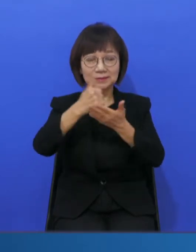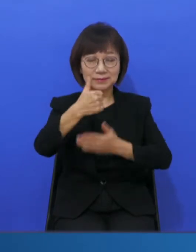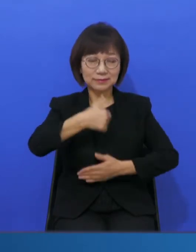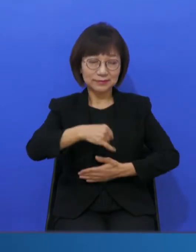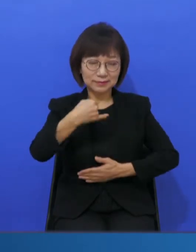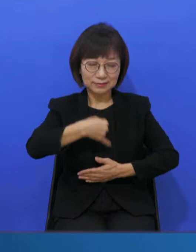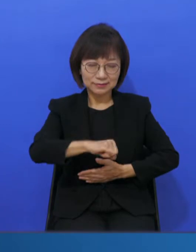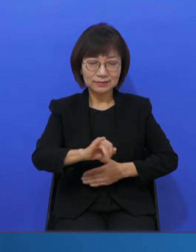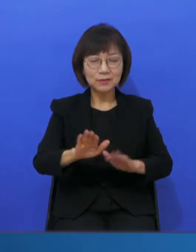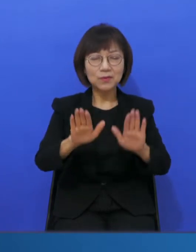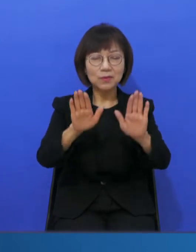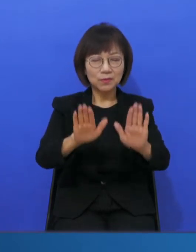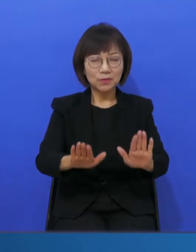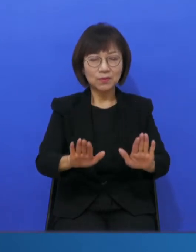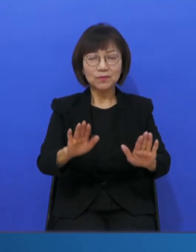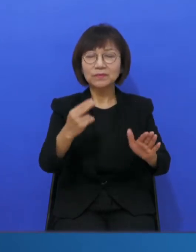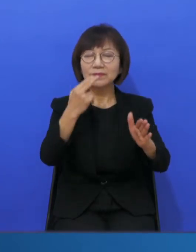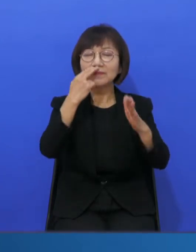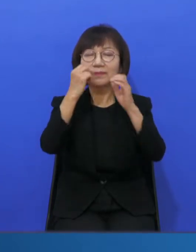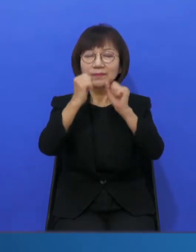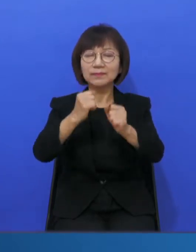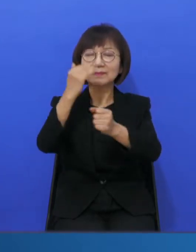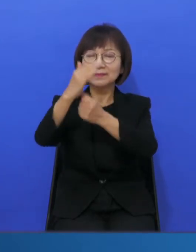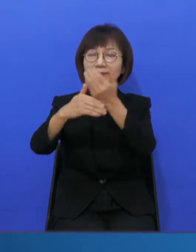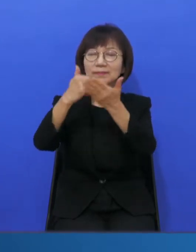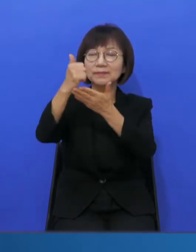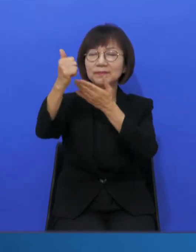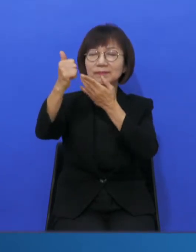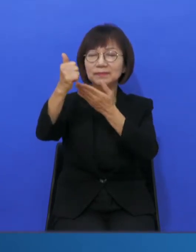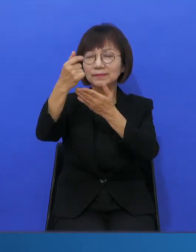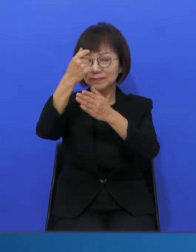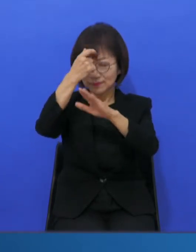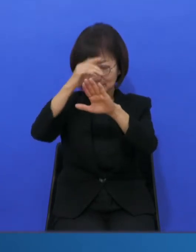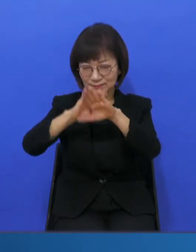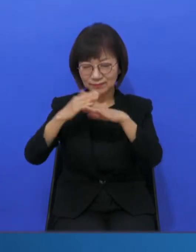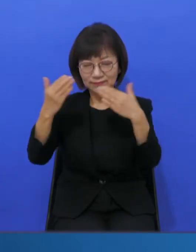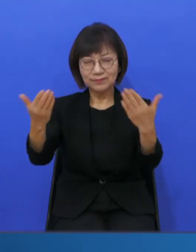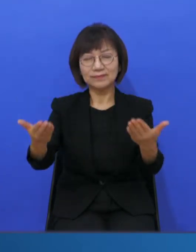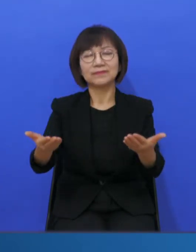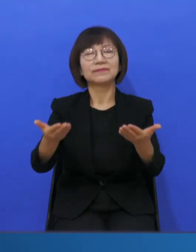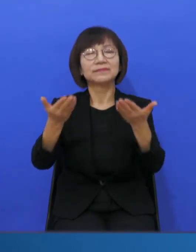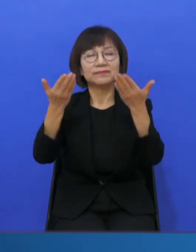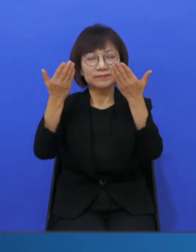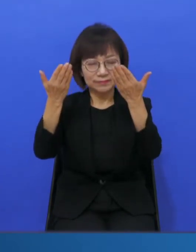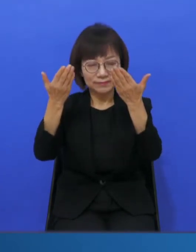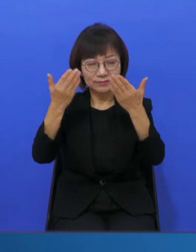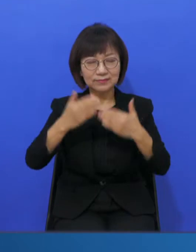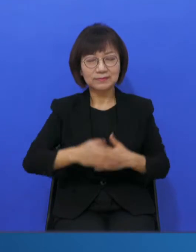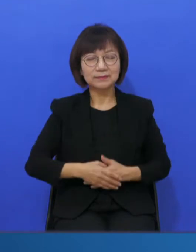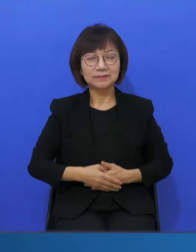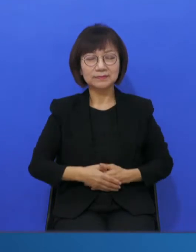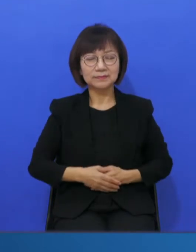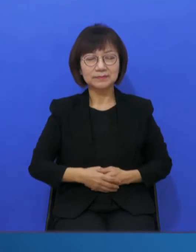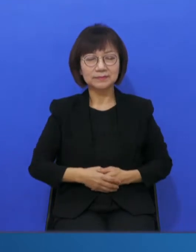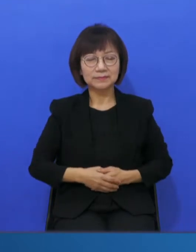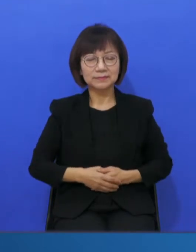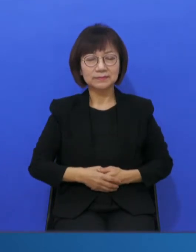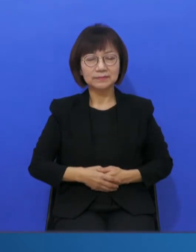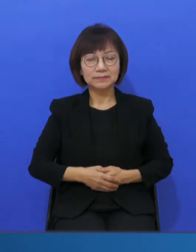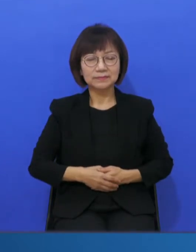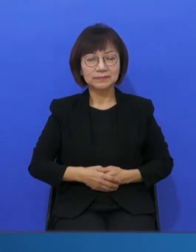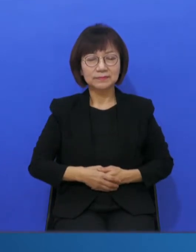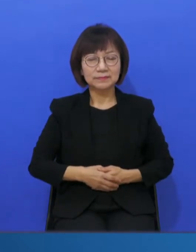살아계신 하나님께 예배를 드립니다. The people of God who have received salvation through Jesus Christ have gathered here today to give this living worship to